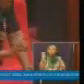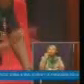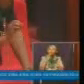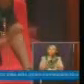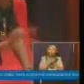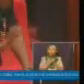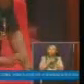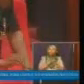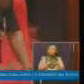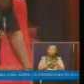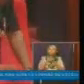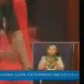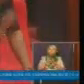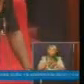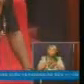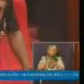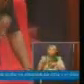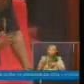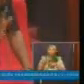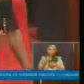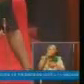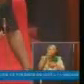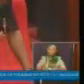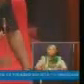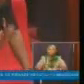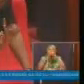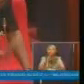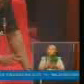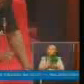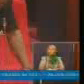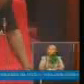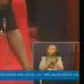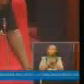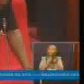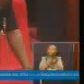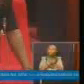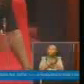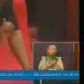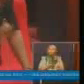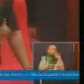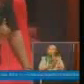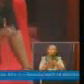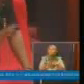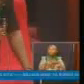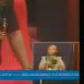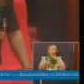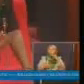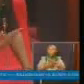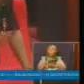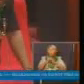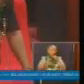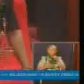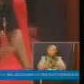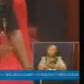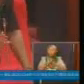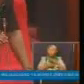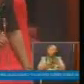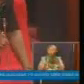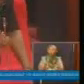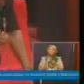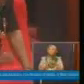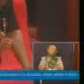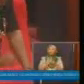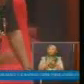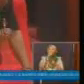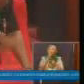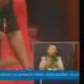walio wengi wakipewa 10 wao watajitoa kwenye mchakato na mchakato utaishia hapo. Tukaishia hivyo hivyo, kitendo ambacho kimewashangaza Watanzania